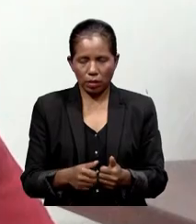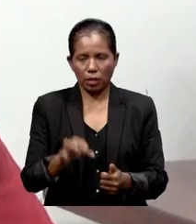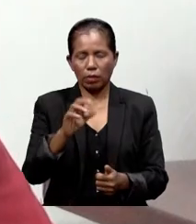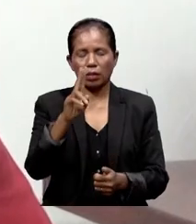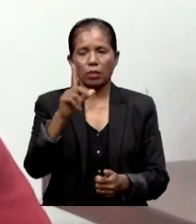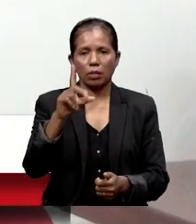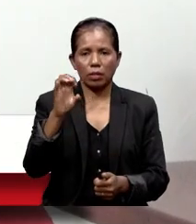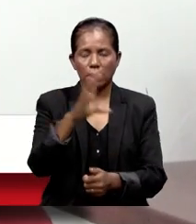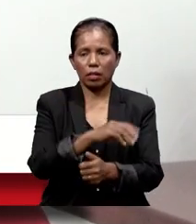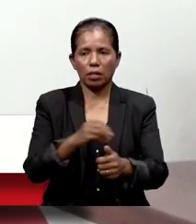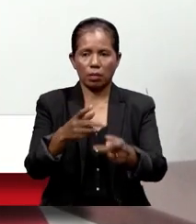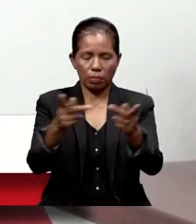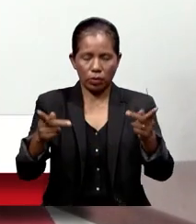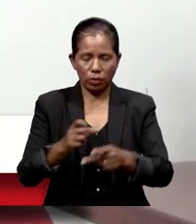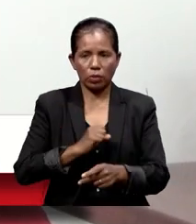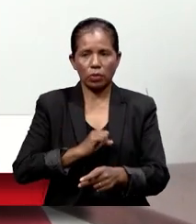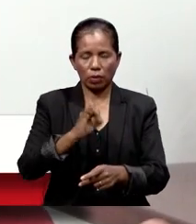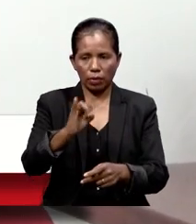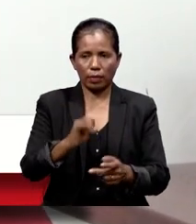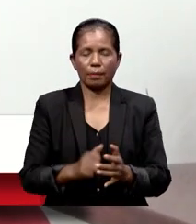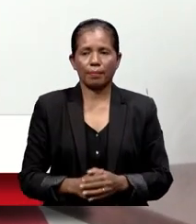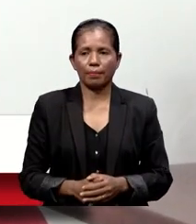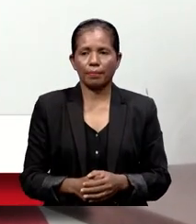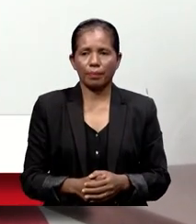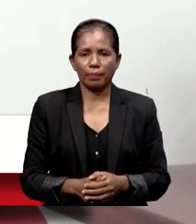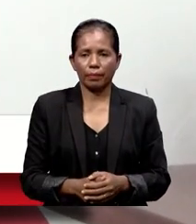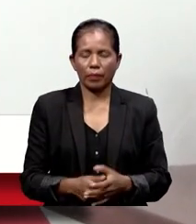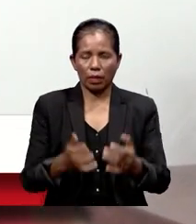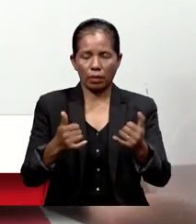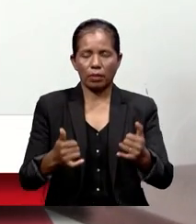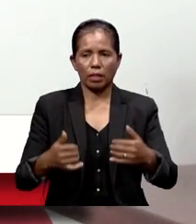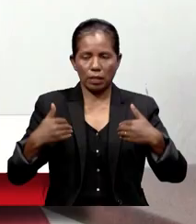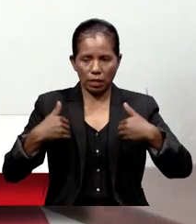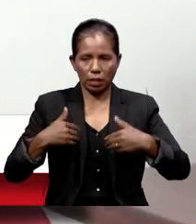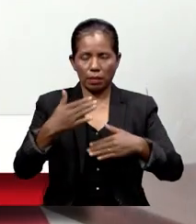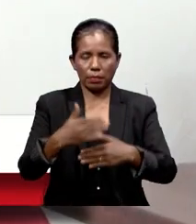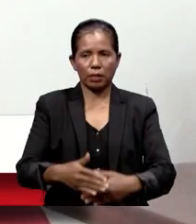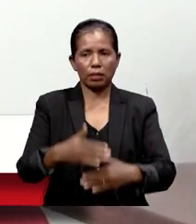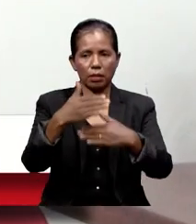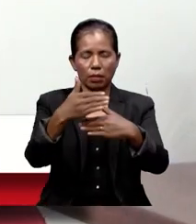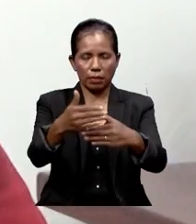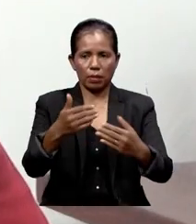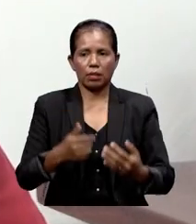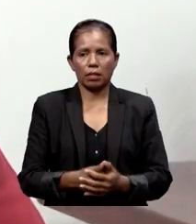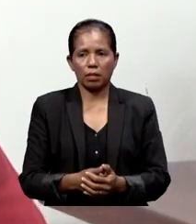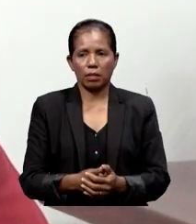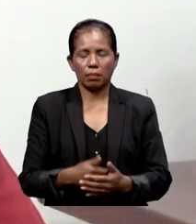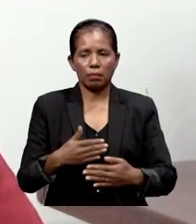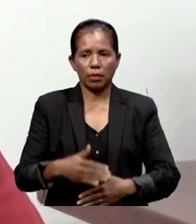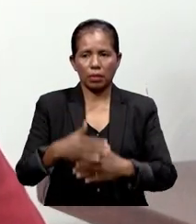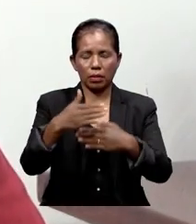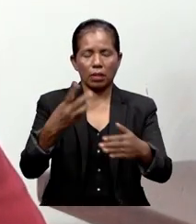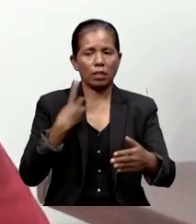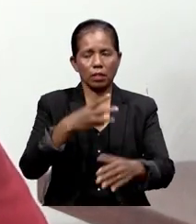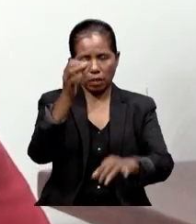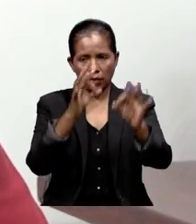fate mia, posto suai, darau ne, ia hela proceso tenderização e fiar